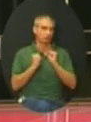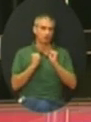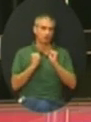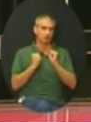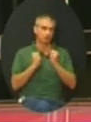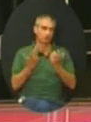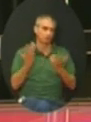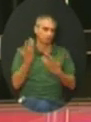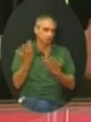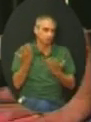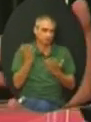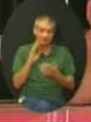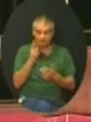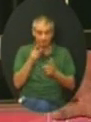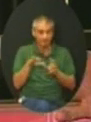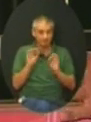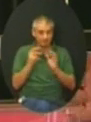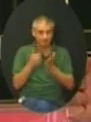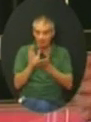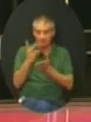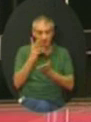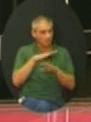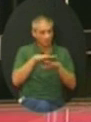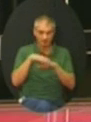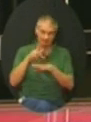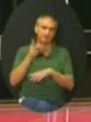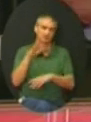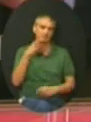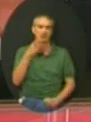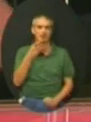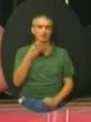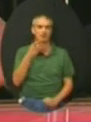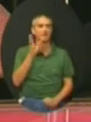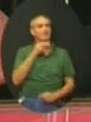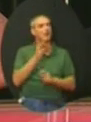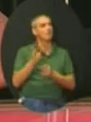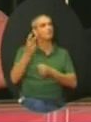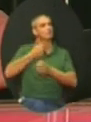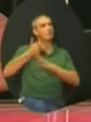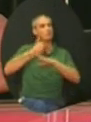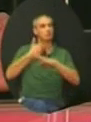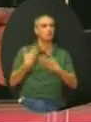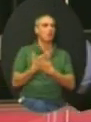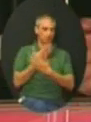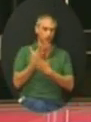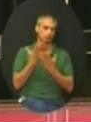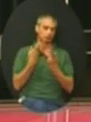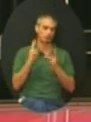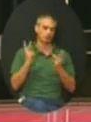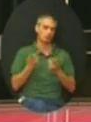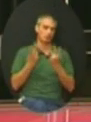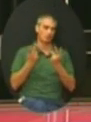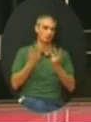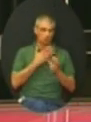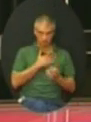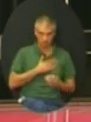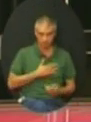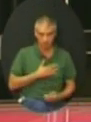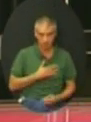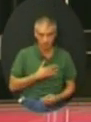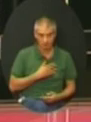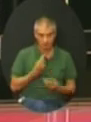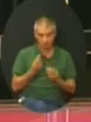את ההליכים, אם תיפטר מאחד משני התפקידים, יהיה לך ולממונה החדש הרבה יותר קל. רוצה עצה